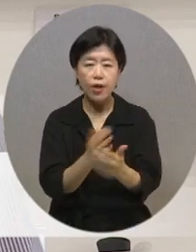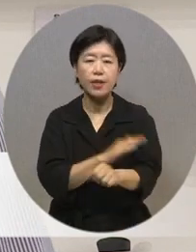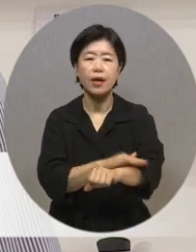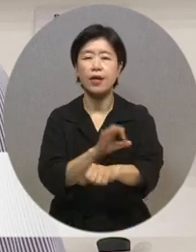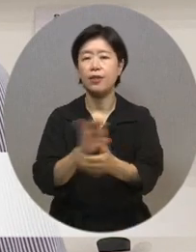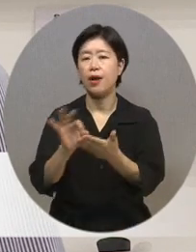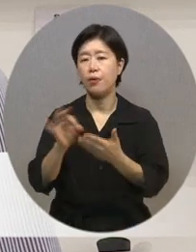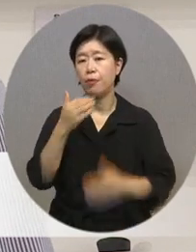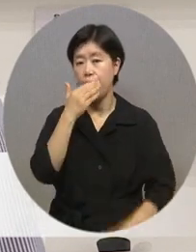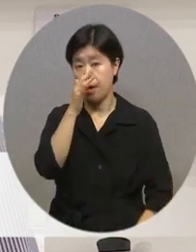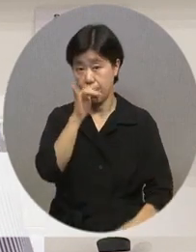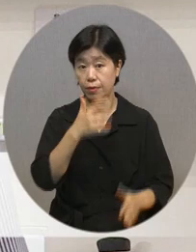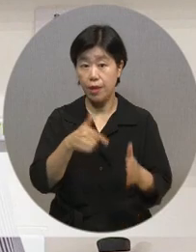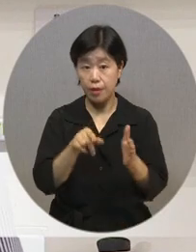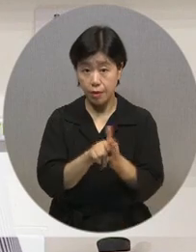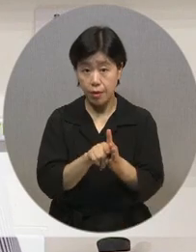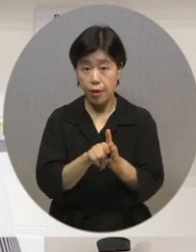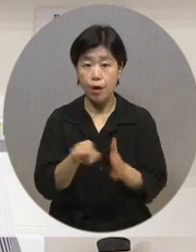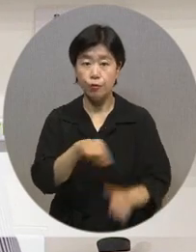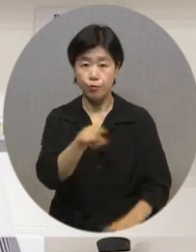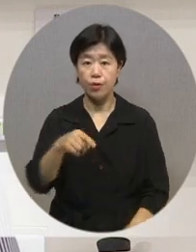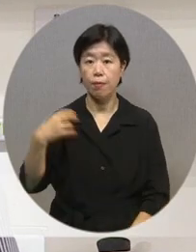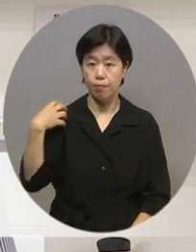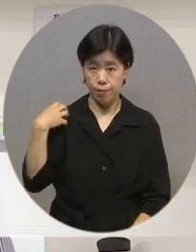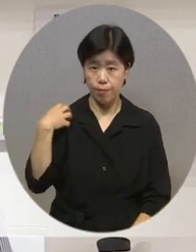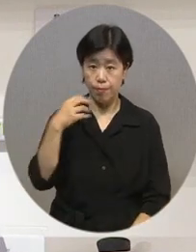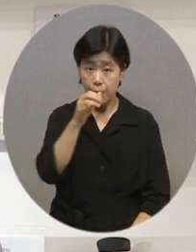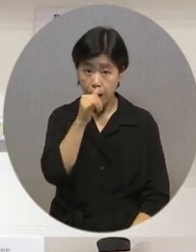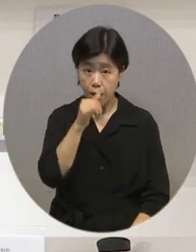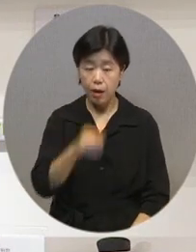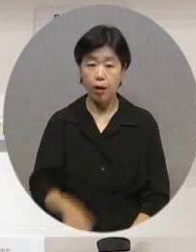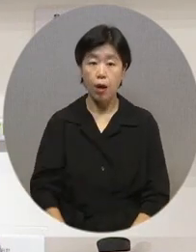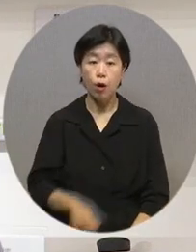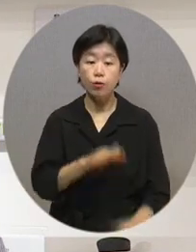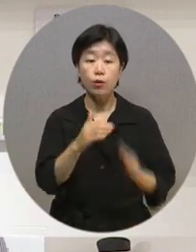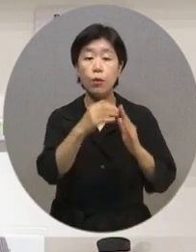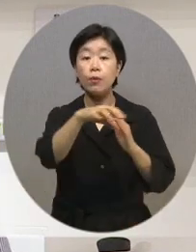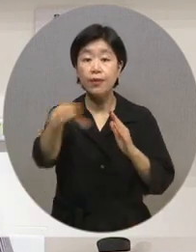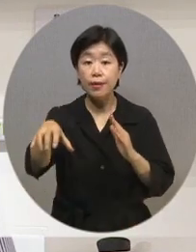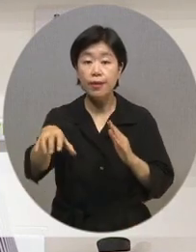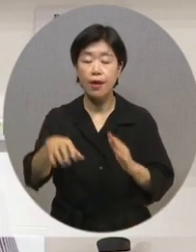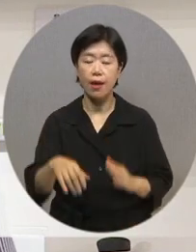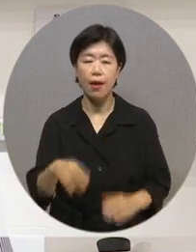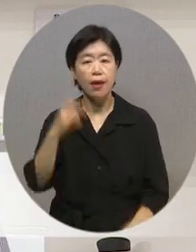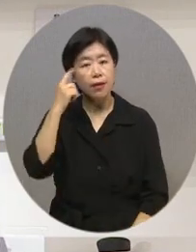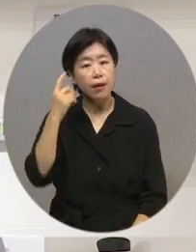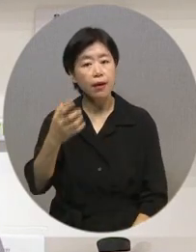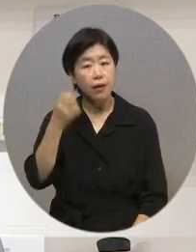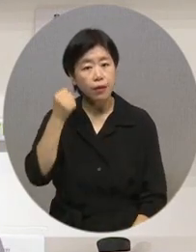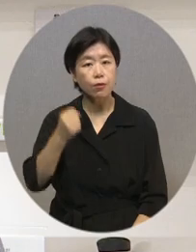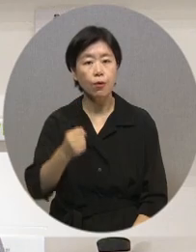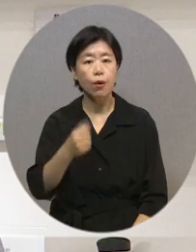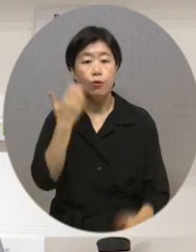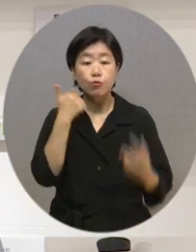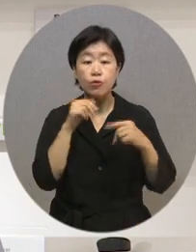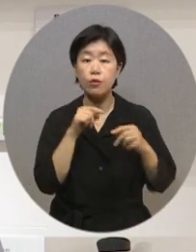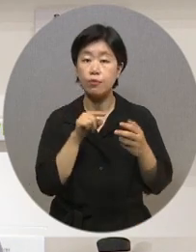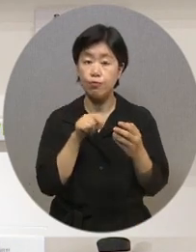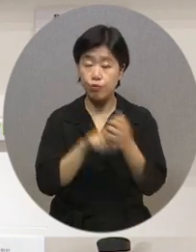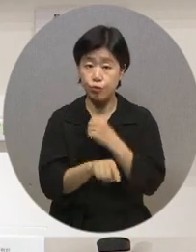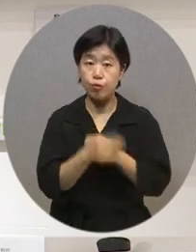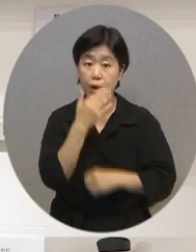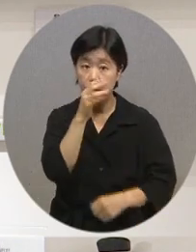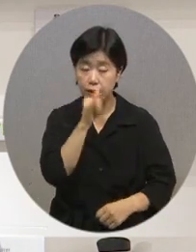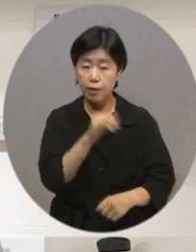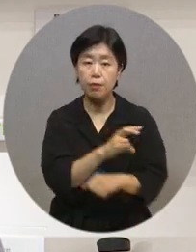저희 한국장애인개발원이 주관하는 이 행사는 모두가 누리는 우리 동네라는 소재를 통해 모두가 누리기 편한 편의점을 구성하여